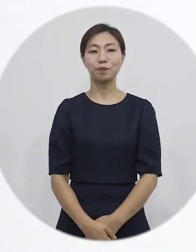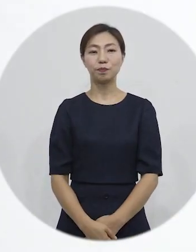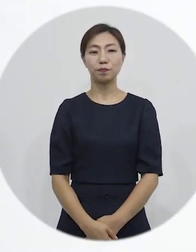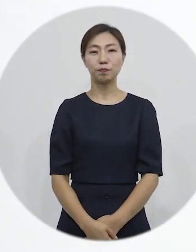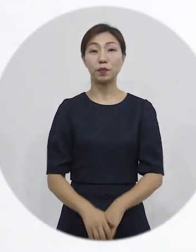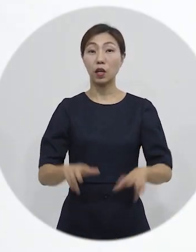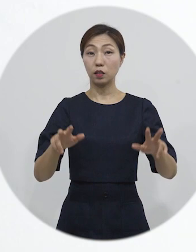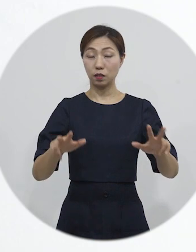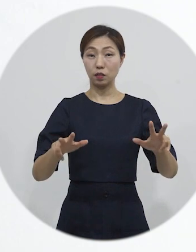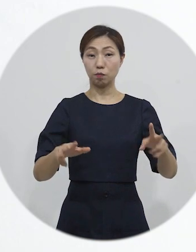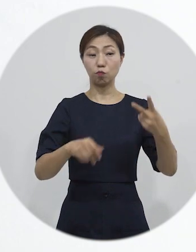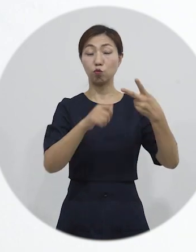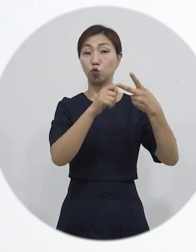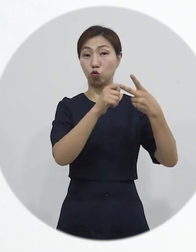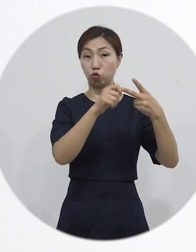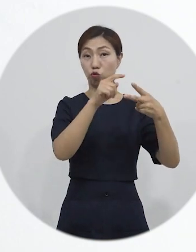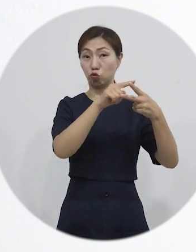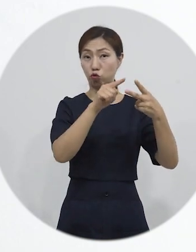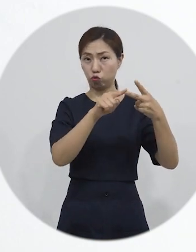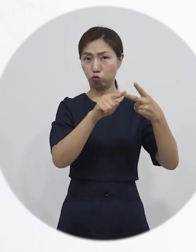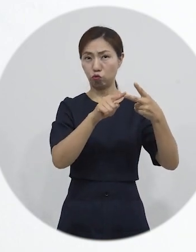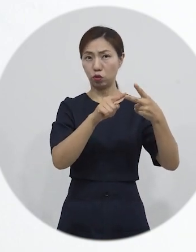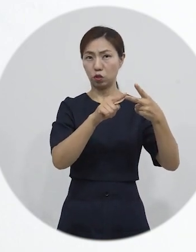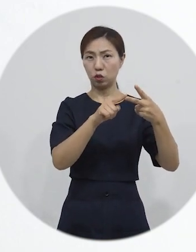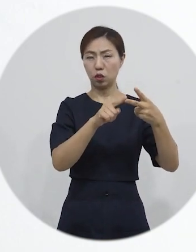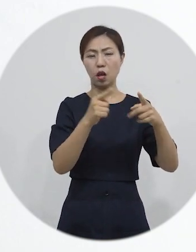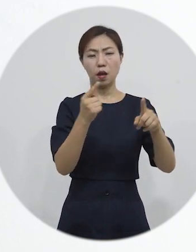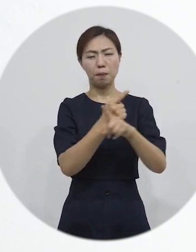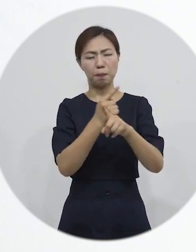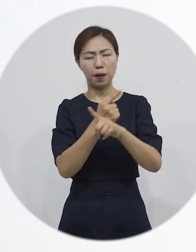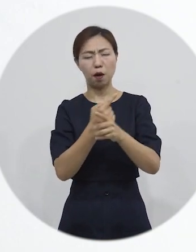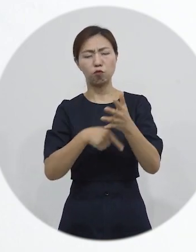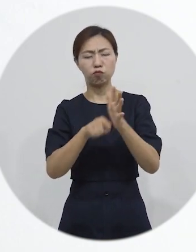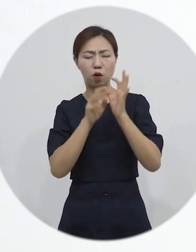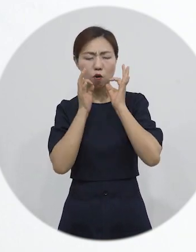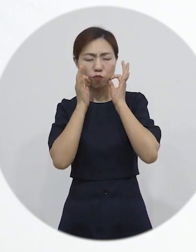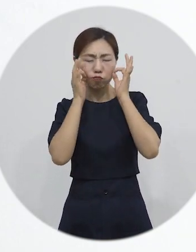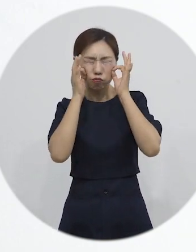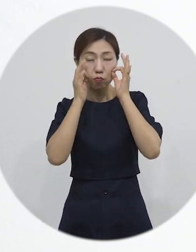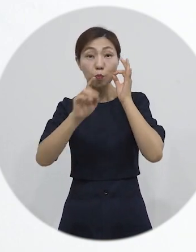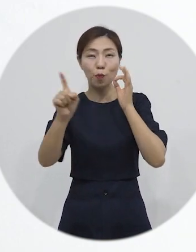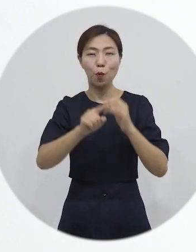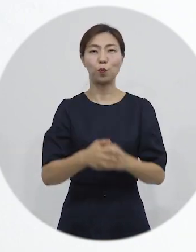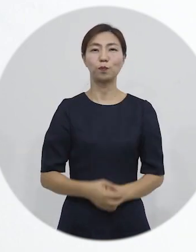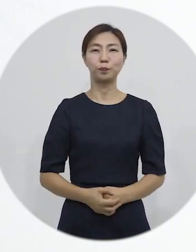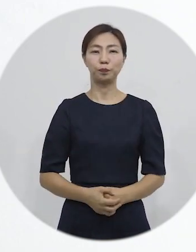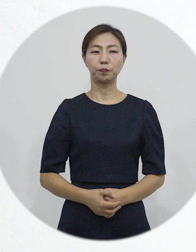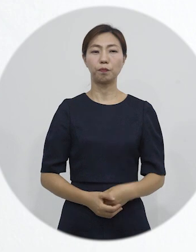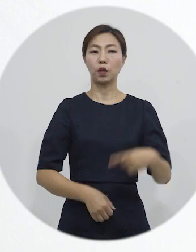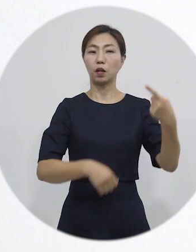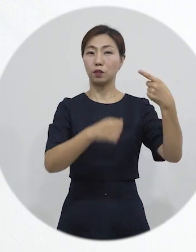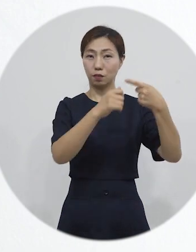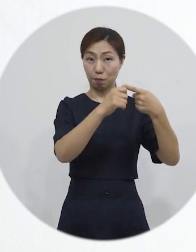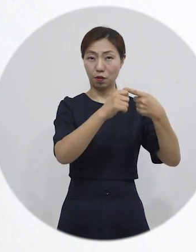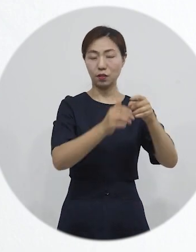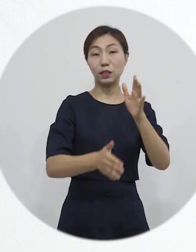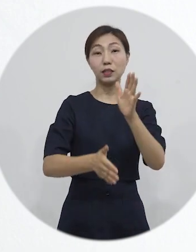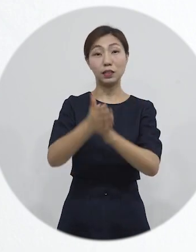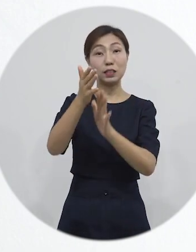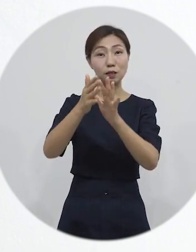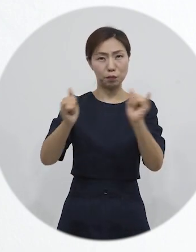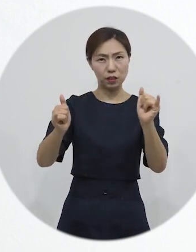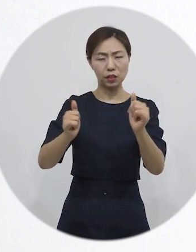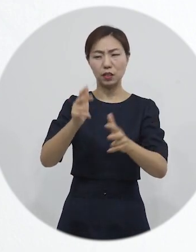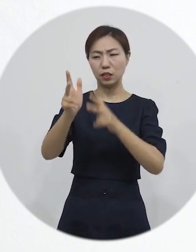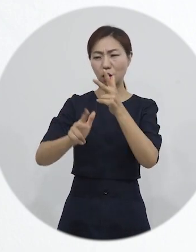서대문구의 경우에는 두 가지 부분에서 특히 그 개선을 하고자 이렇게 노력을 했는데요. 첫 번째는 주민들이